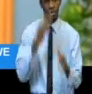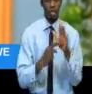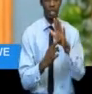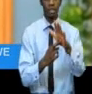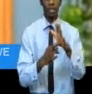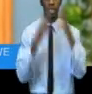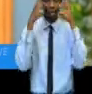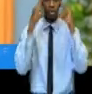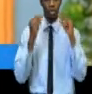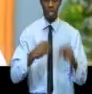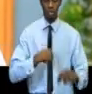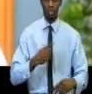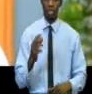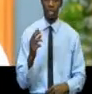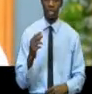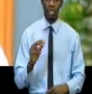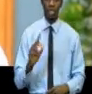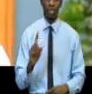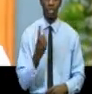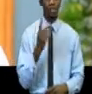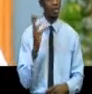démocratique du Congo. Et vous savez,